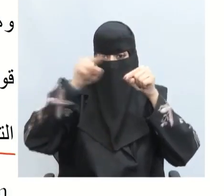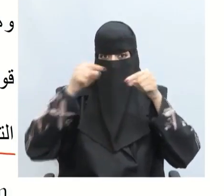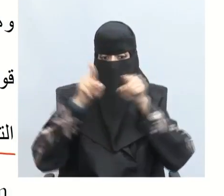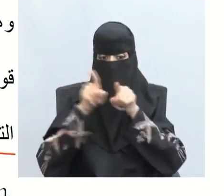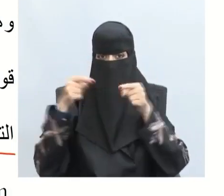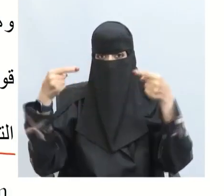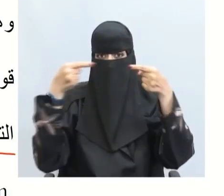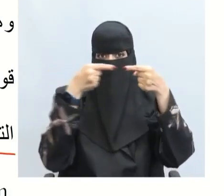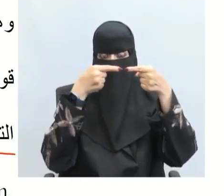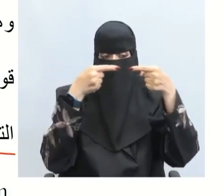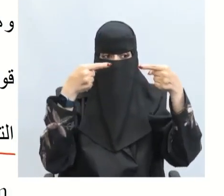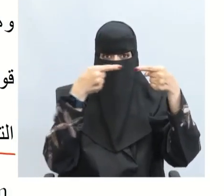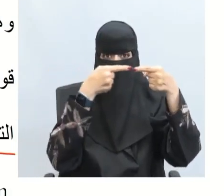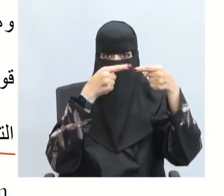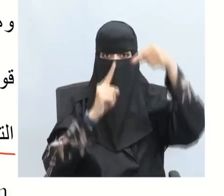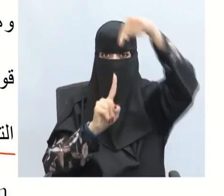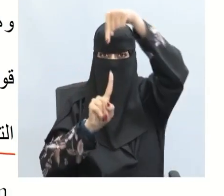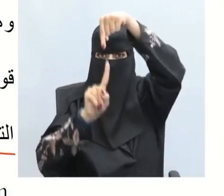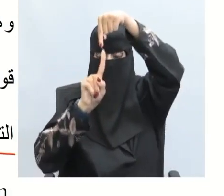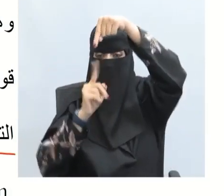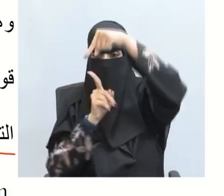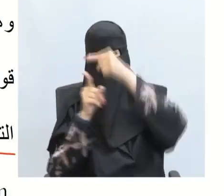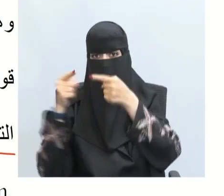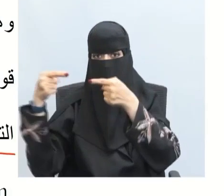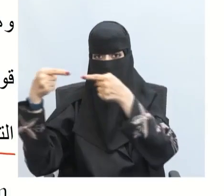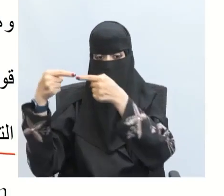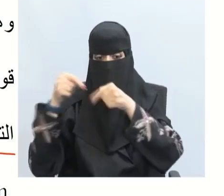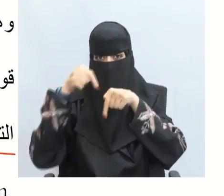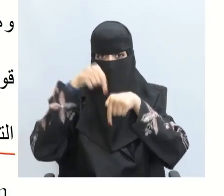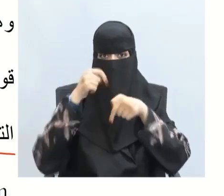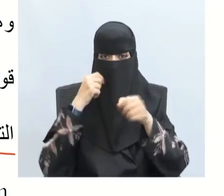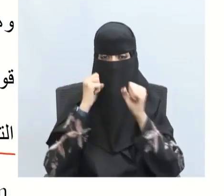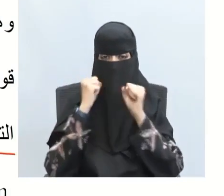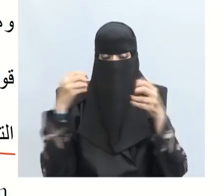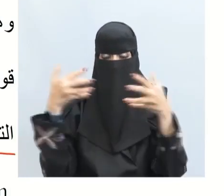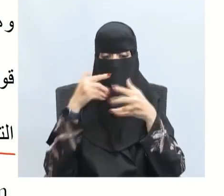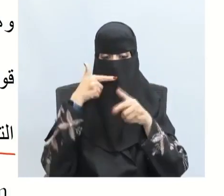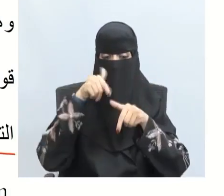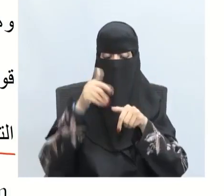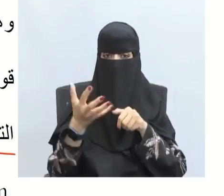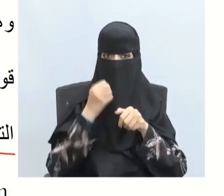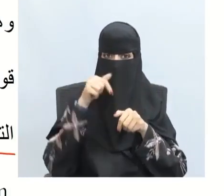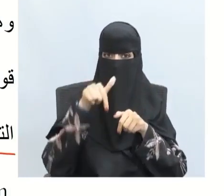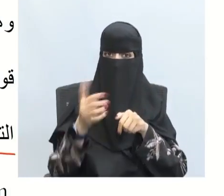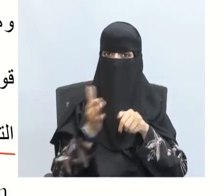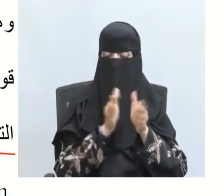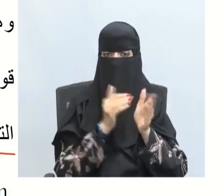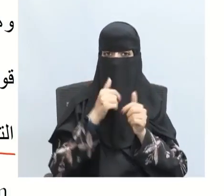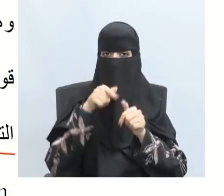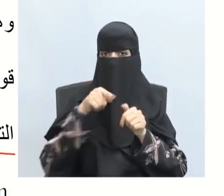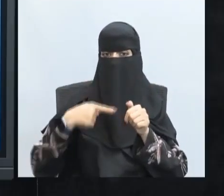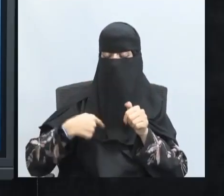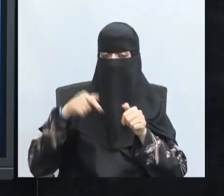معاكسه او مقابله هذه القوى بعضها البعض وينتج لدينا ما